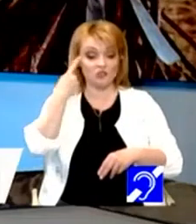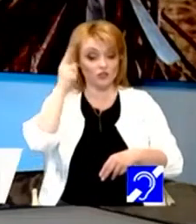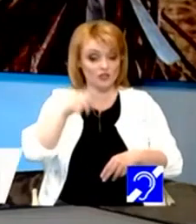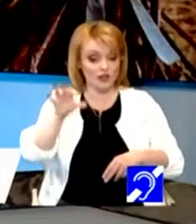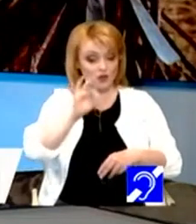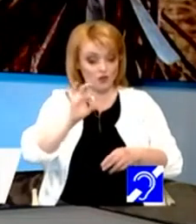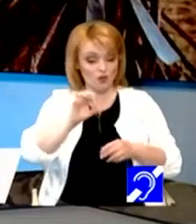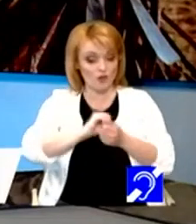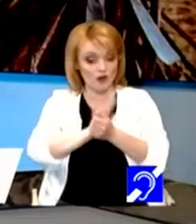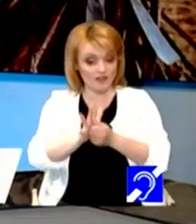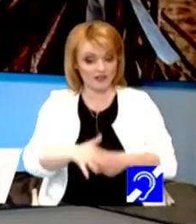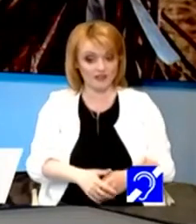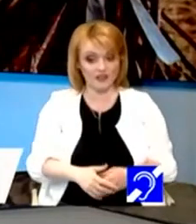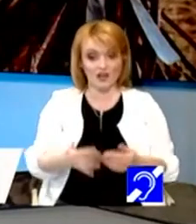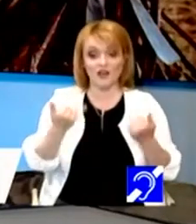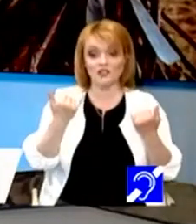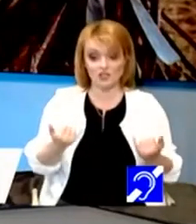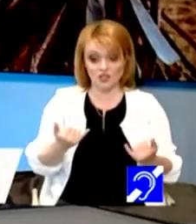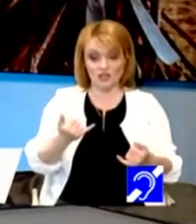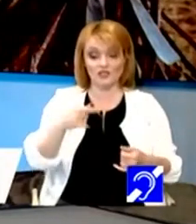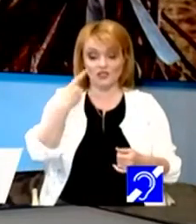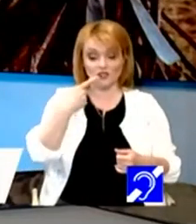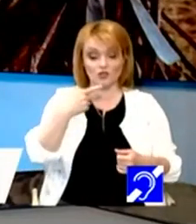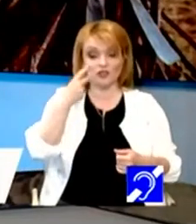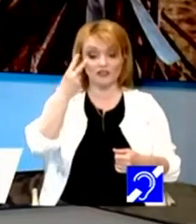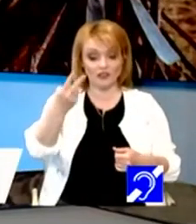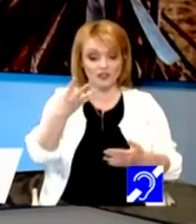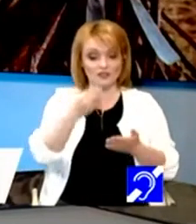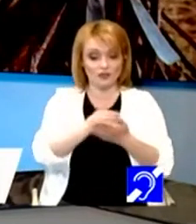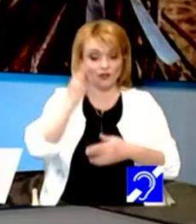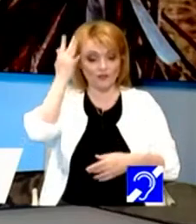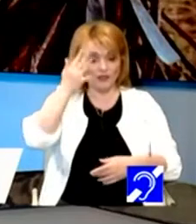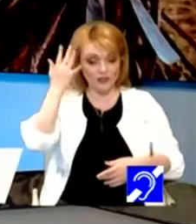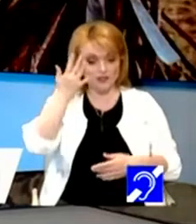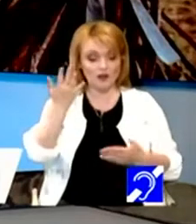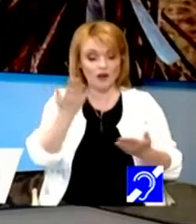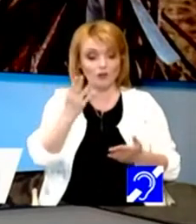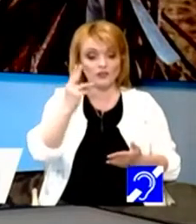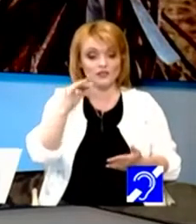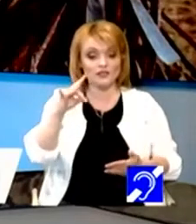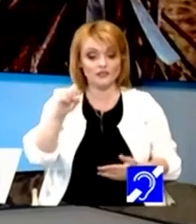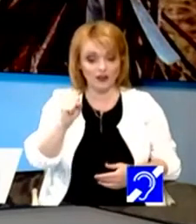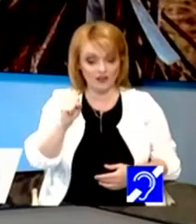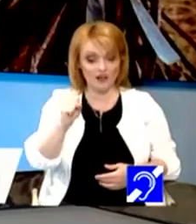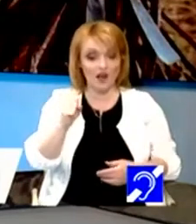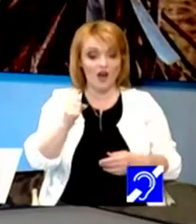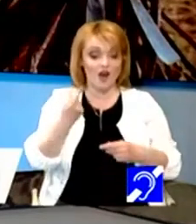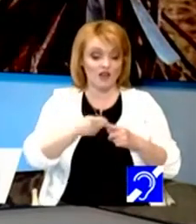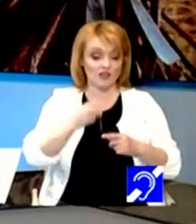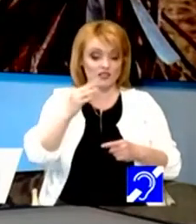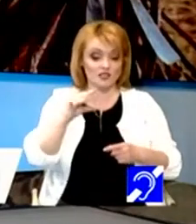COVID. Acum văd în visele lor sau în timpul ritualurilor o anumită cifră care poate însemna sfârșitul războiului din